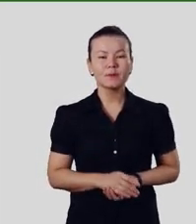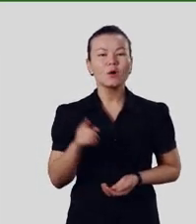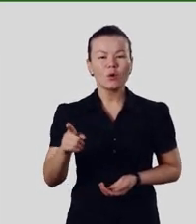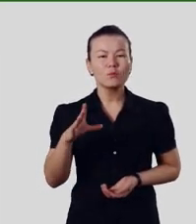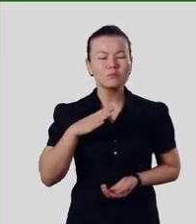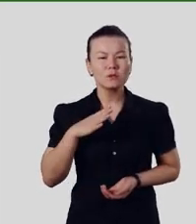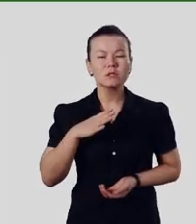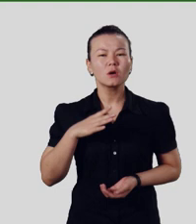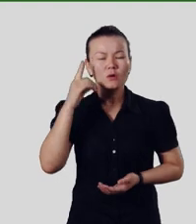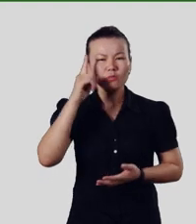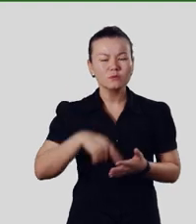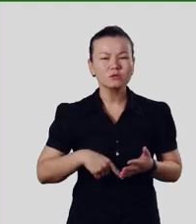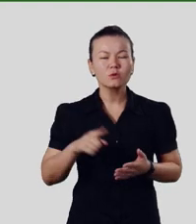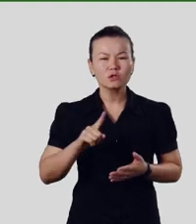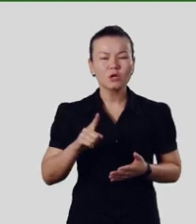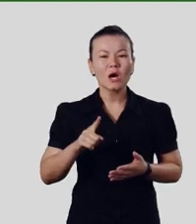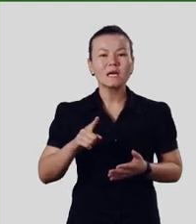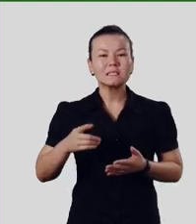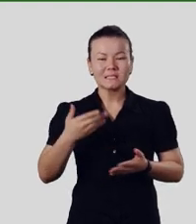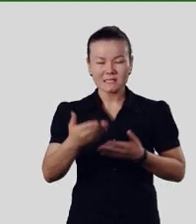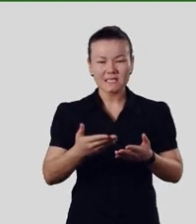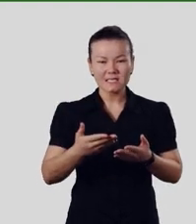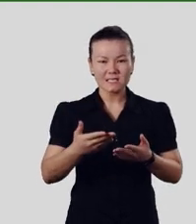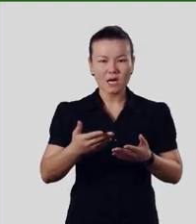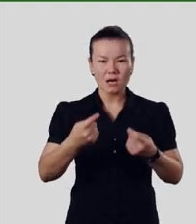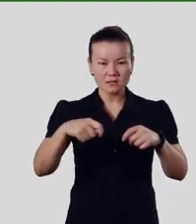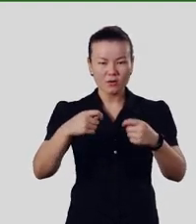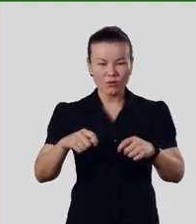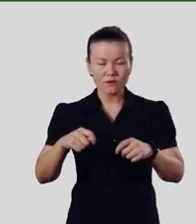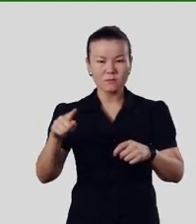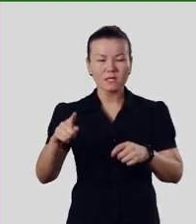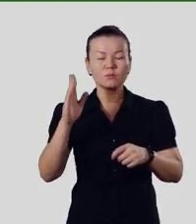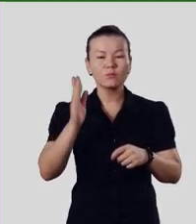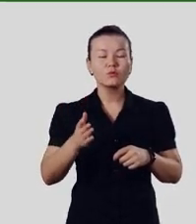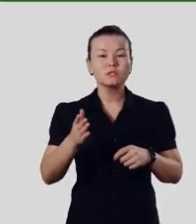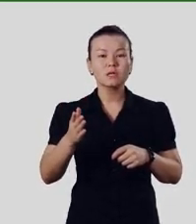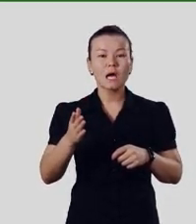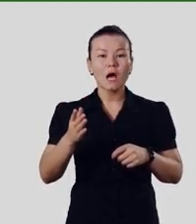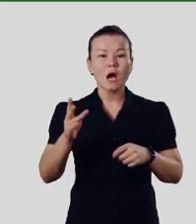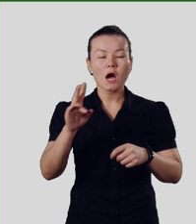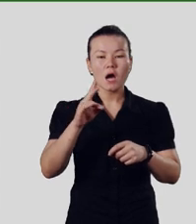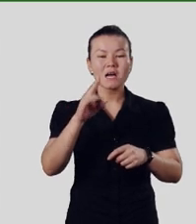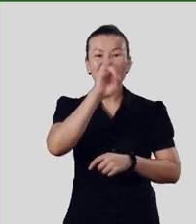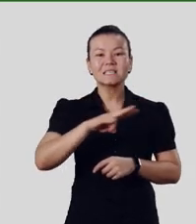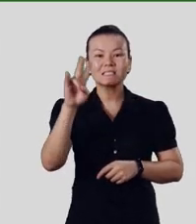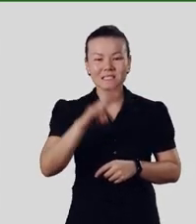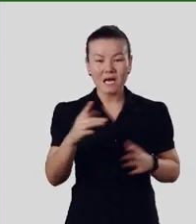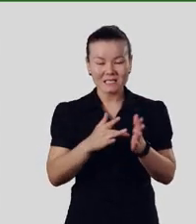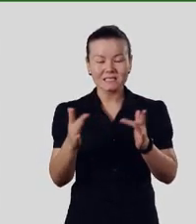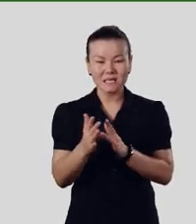Он был убежден, что вслед за торговлей в Африку проникнет христианство, и что оно положит конец рабству, которое он презирал.